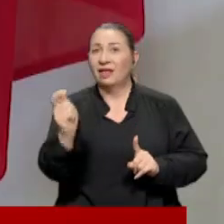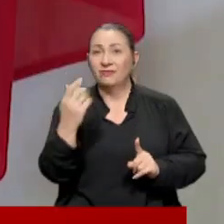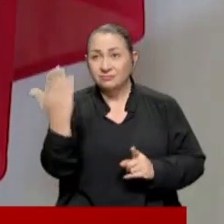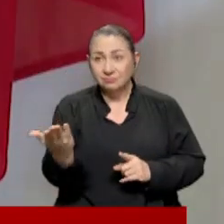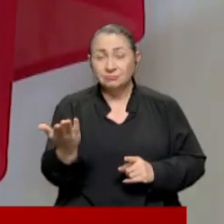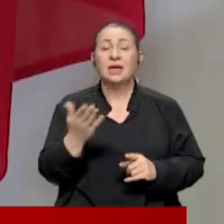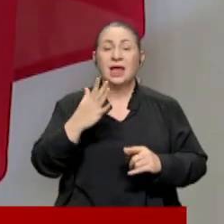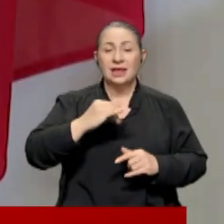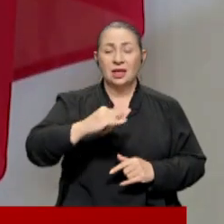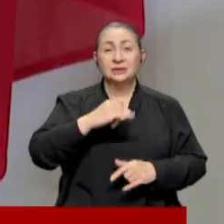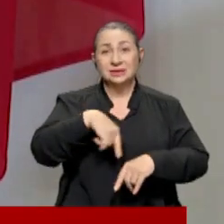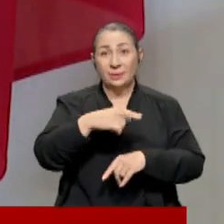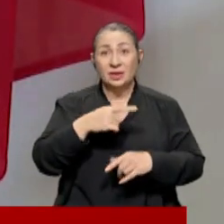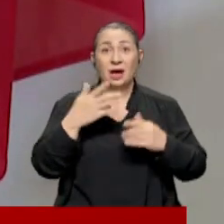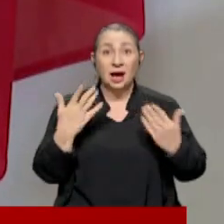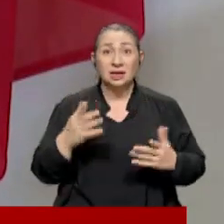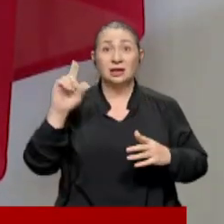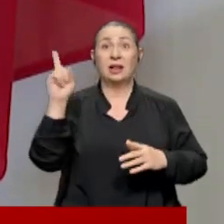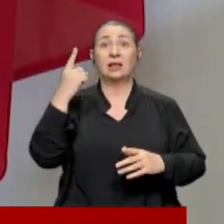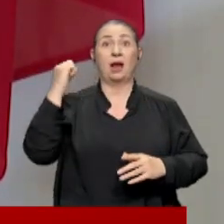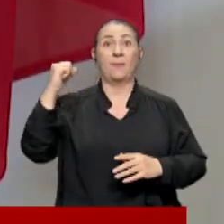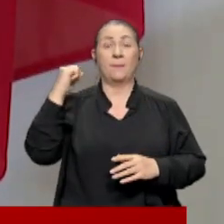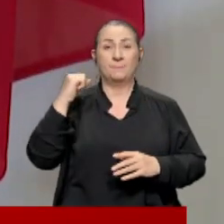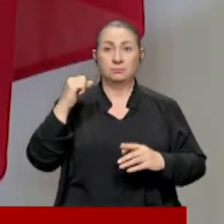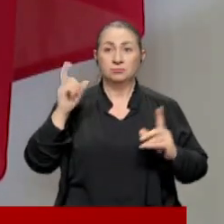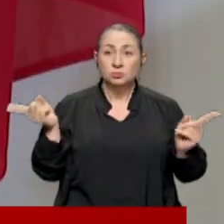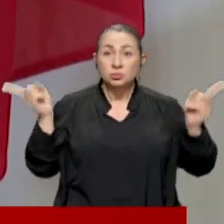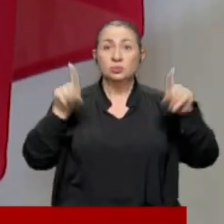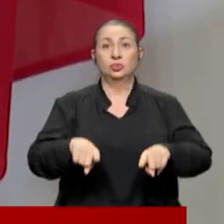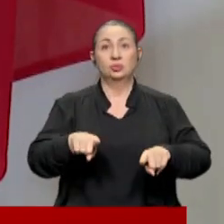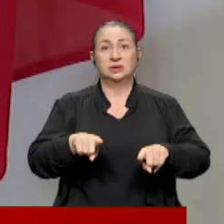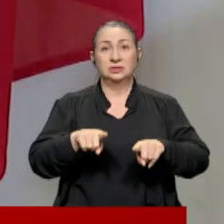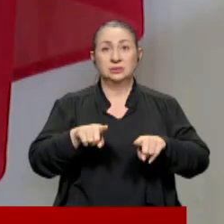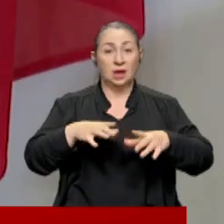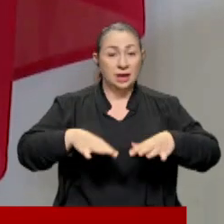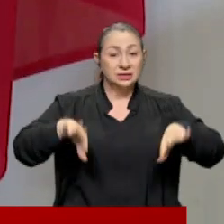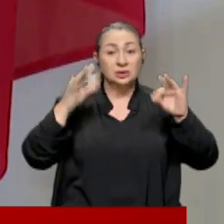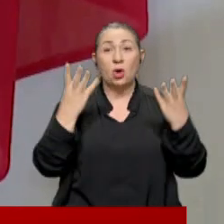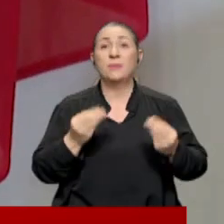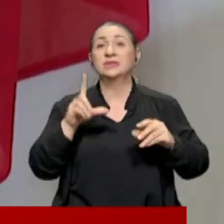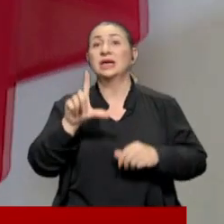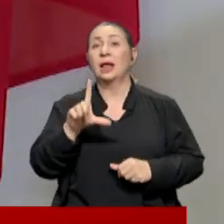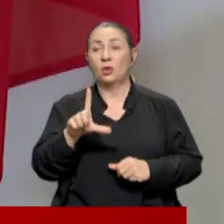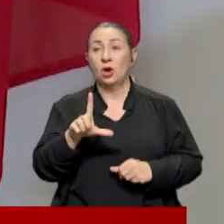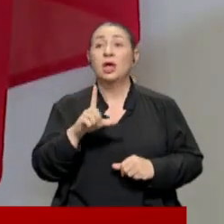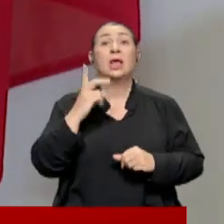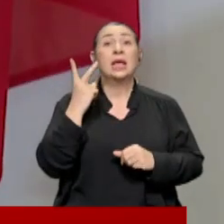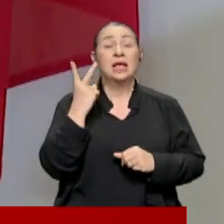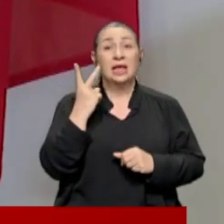iletti. En kısa zamanda artık liderler düzeyinde buluşmanın zemininin de hazırlanması gerekiyor.